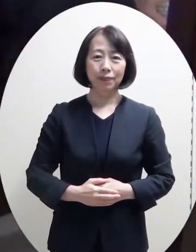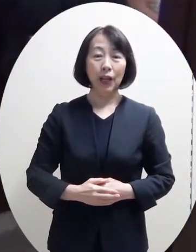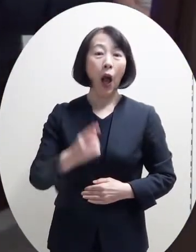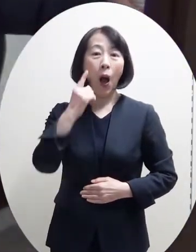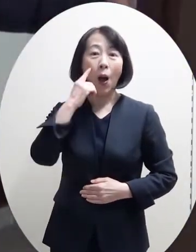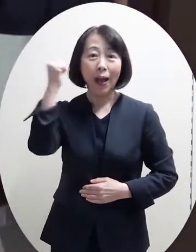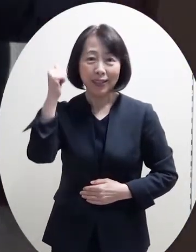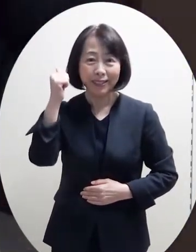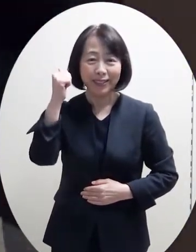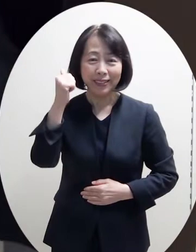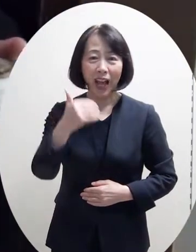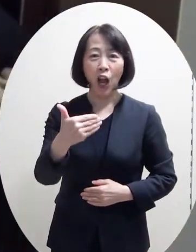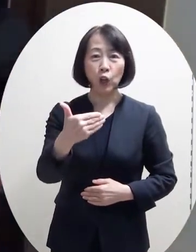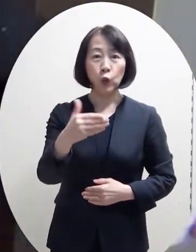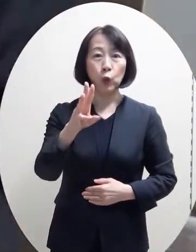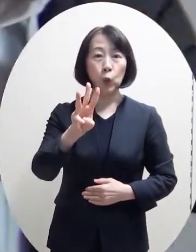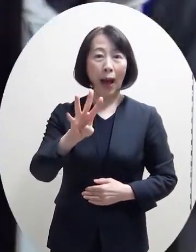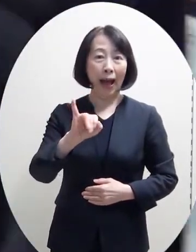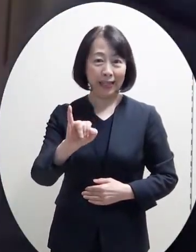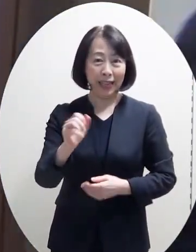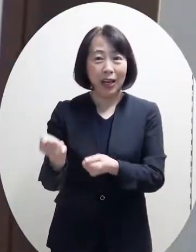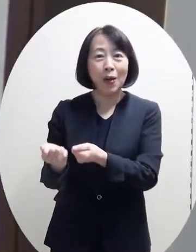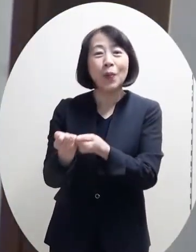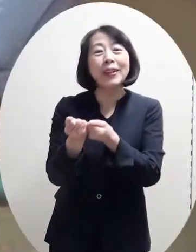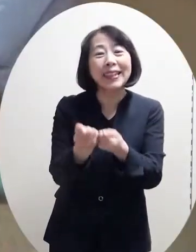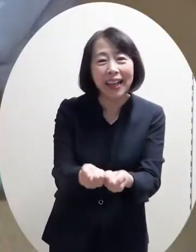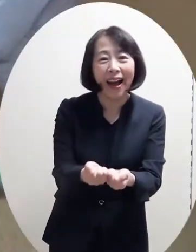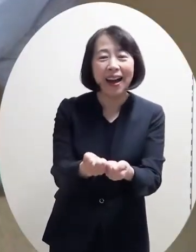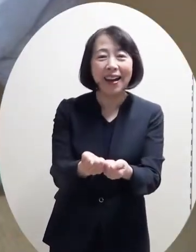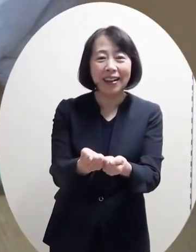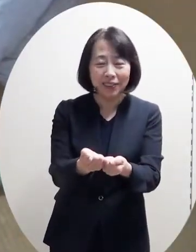親父、くわい持ってきたぞ。